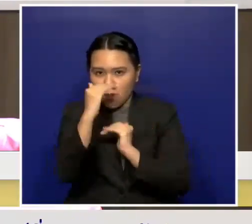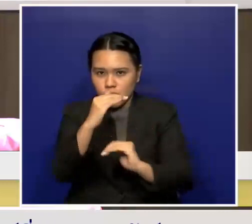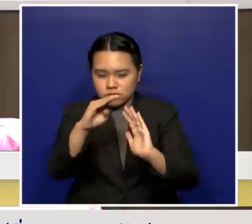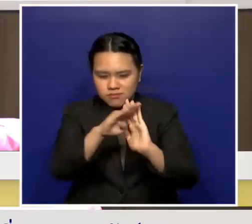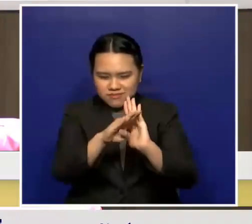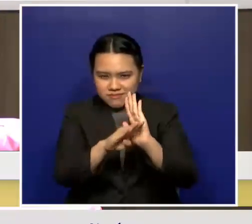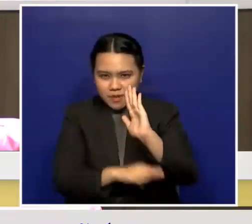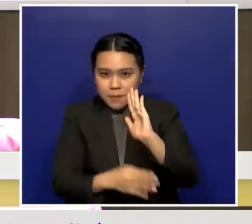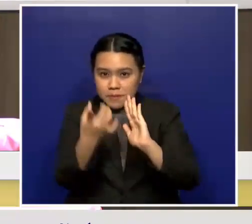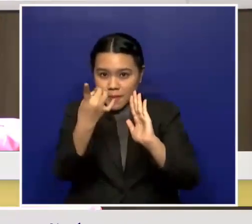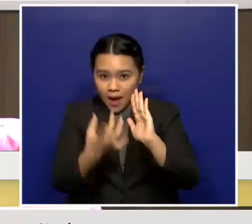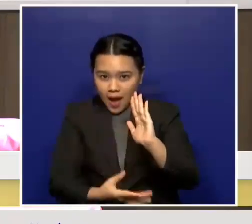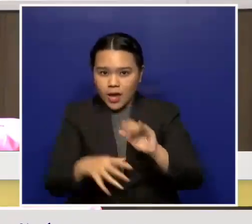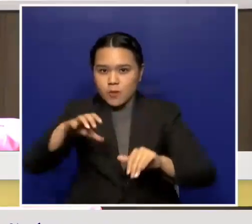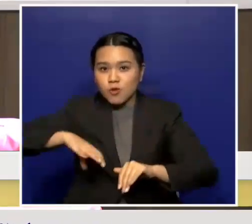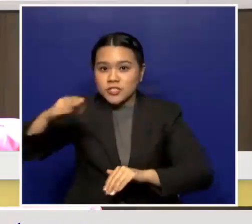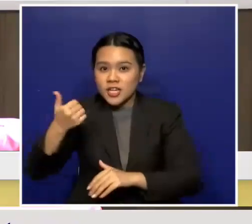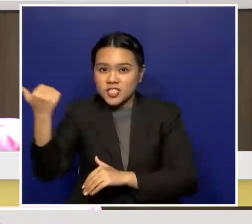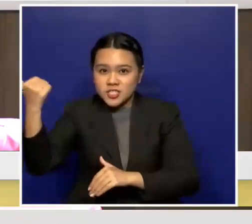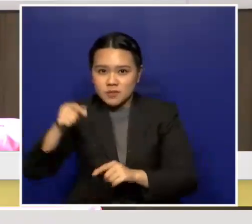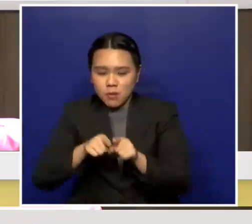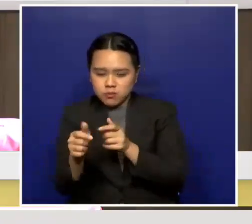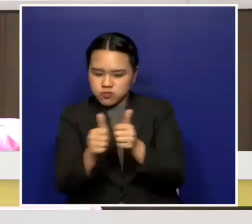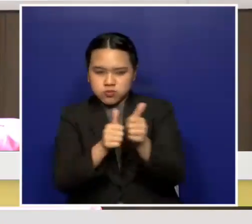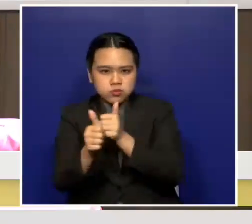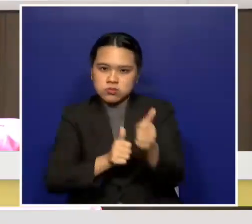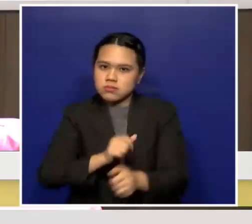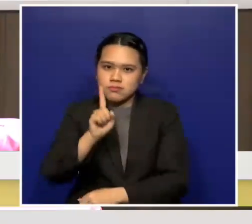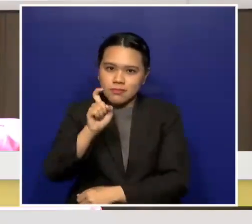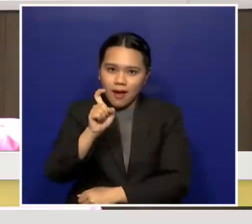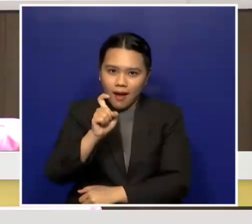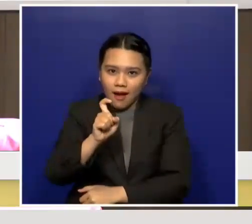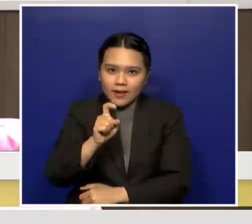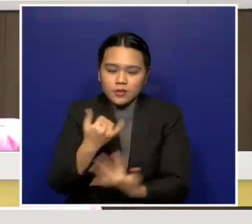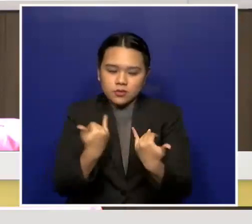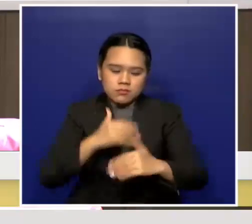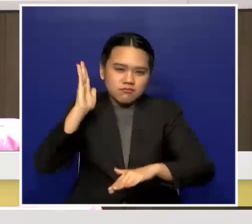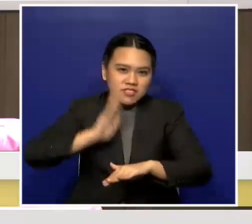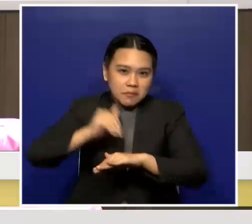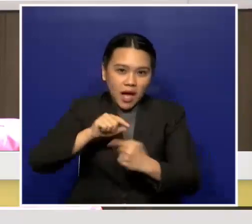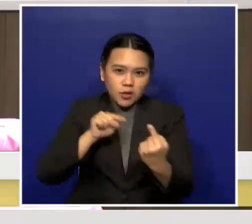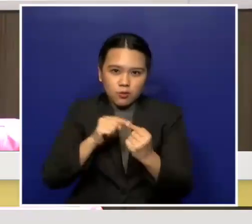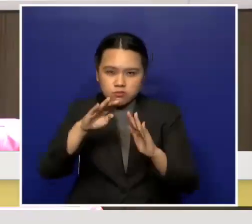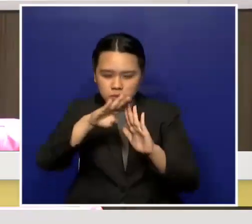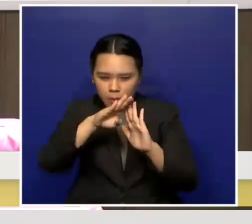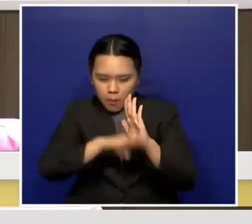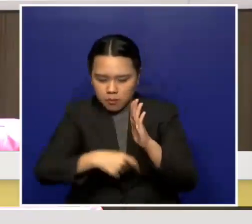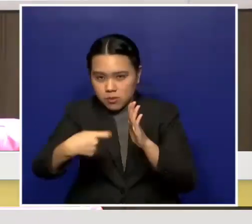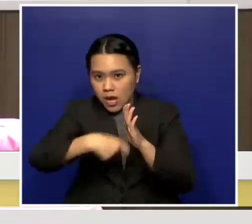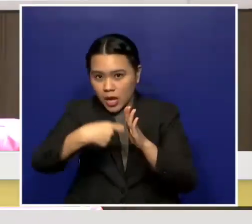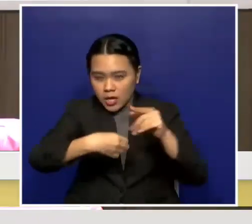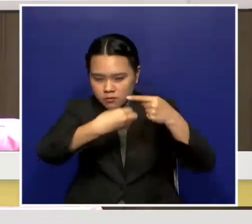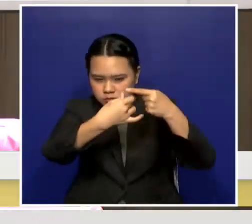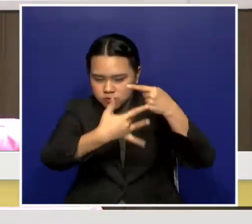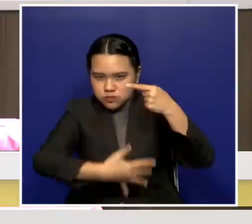นะฮะมีฝีมือในการล็อกสเปคที่ถือว่าสุดยอดนะครับแล้วการประมูลนะครับไม่น่าเชื่อเล